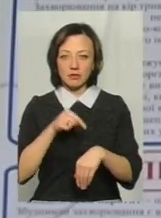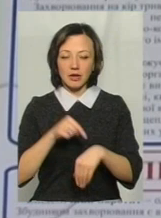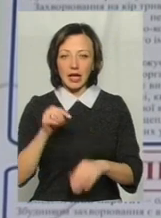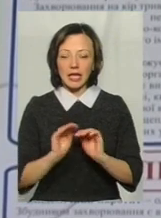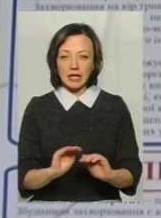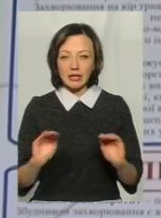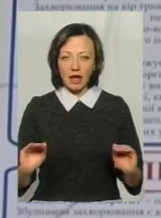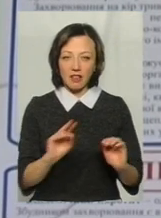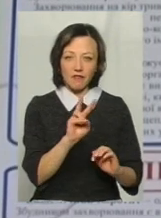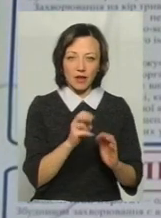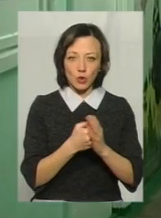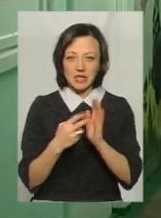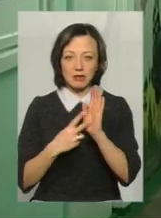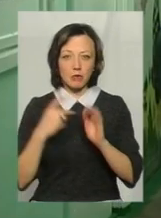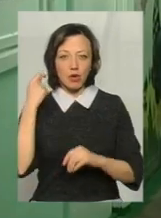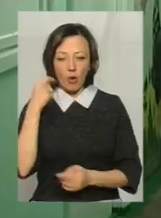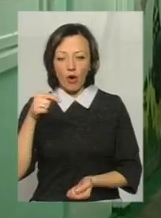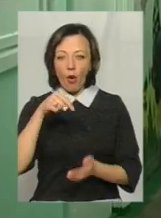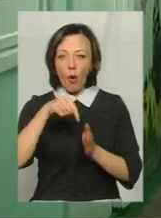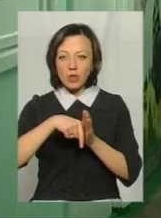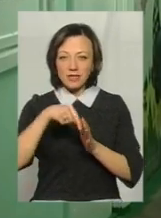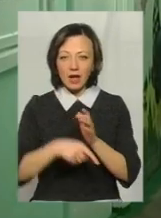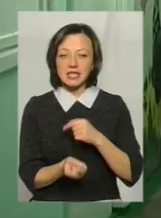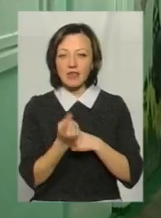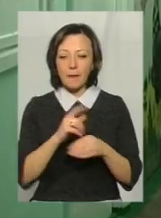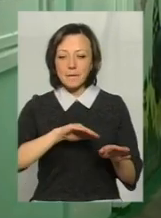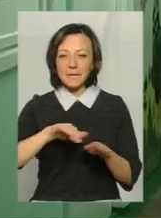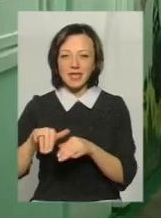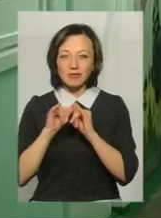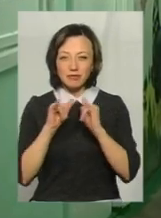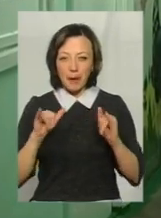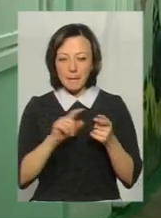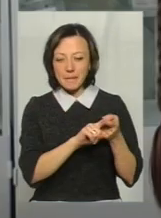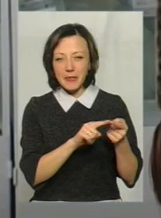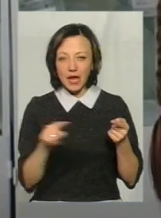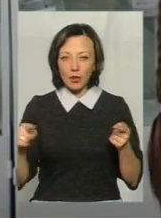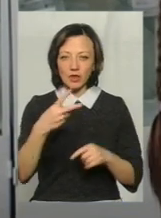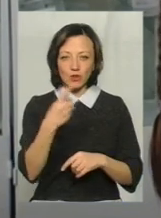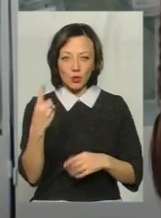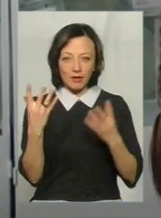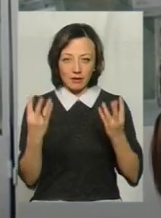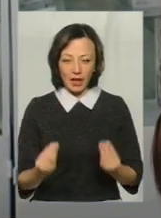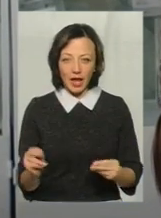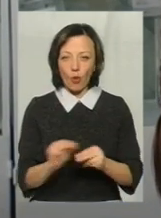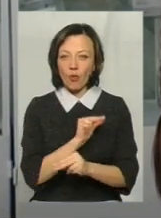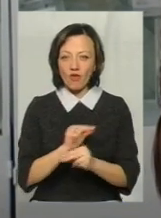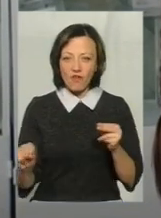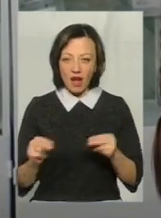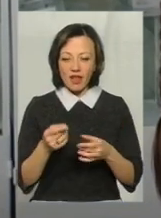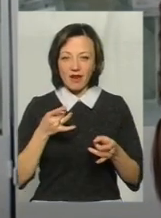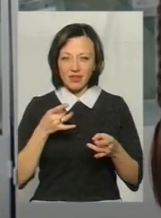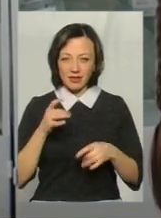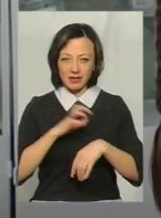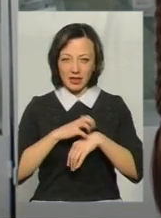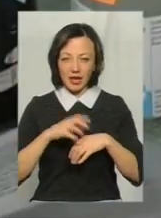від 2 до 7 років. Причому характерні ознаки з'являються після інкубаційного періоду, а це 21 день. Лікування від плямистого